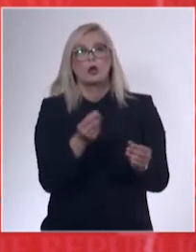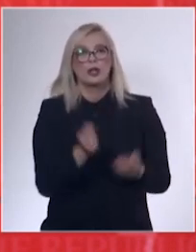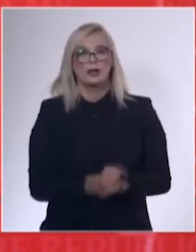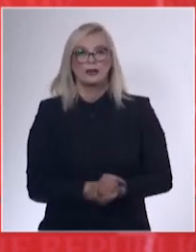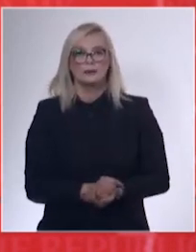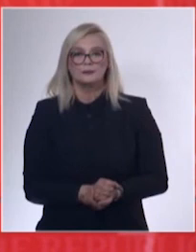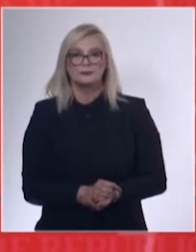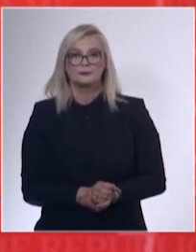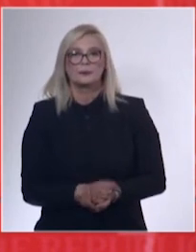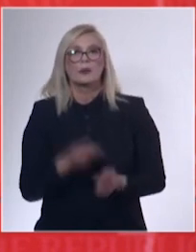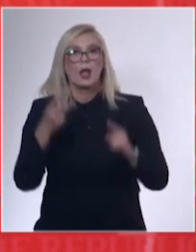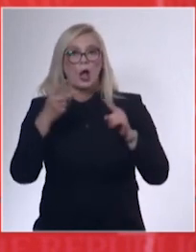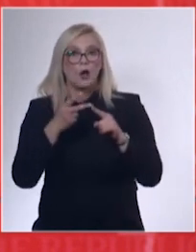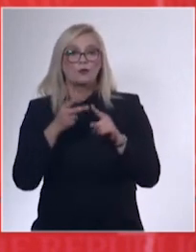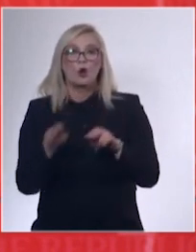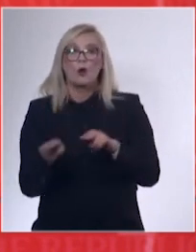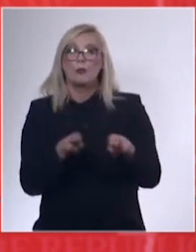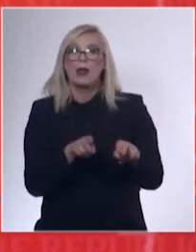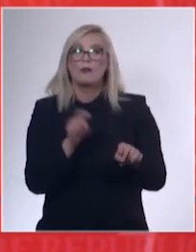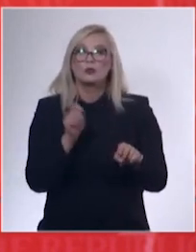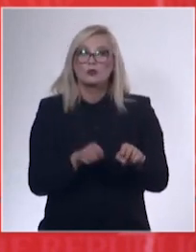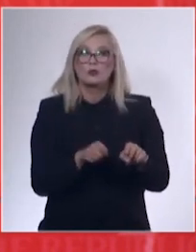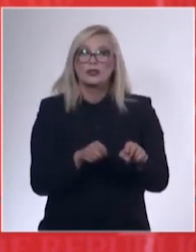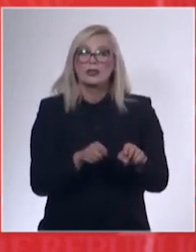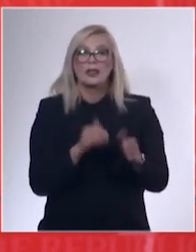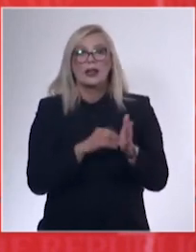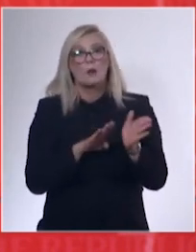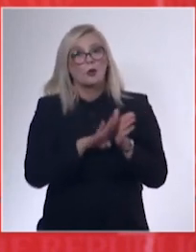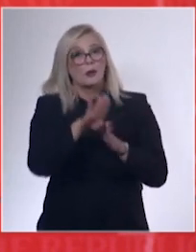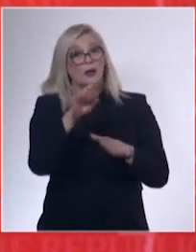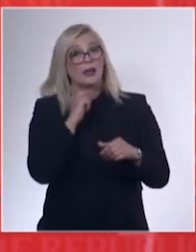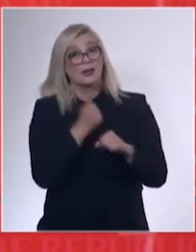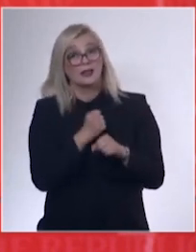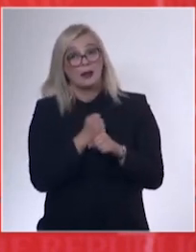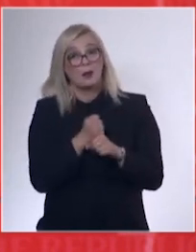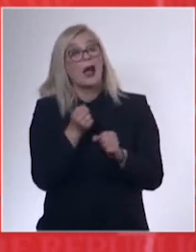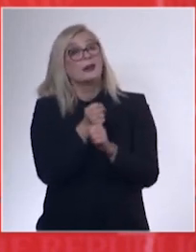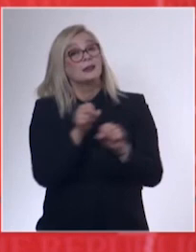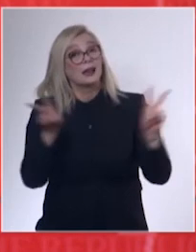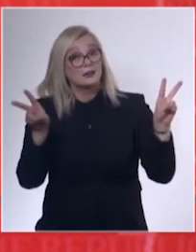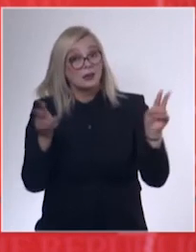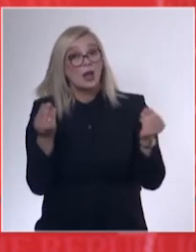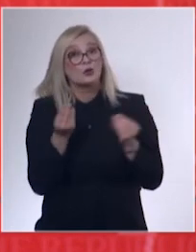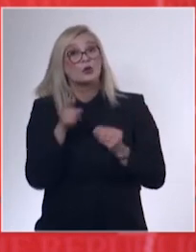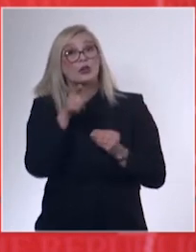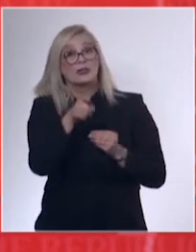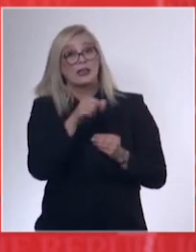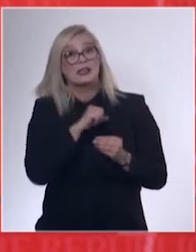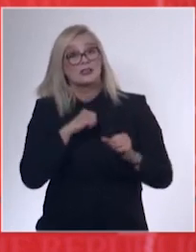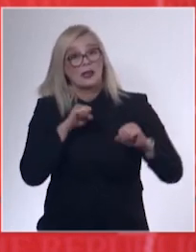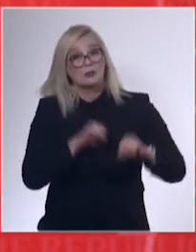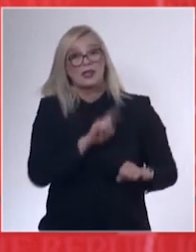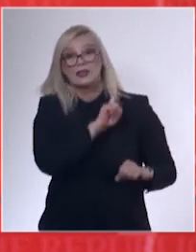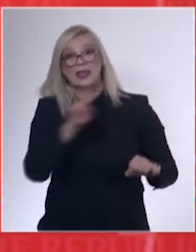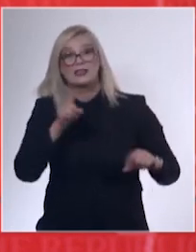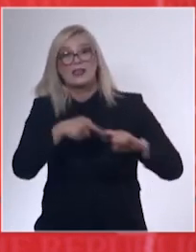блокада. Второ, правосудните органи да го унапредат своето работење, својата транспарентност, бидејќи тие се независни од владата. Тие